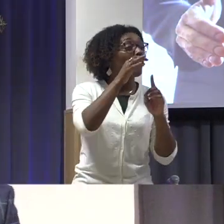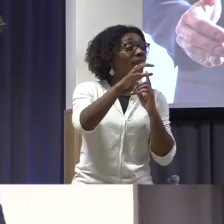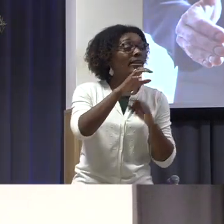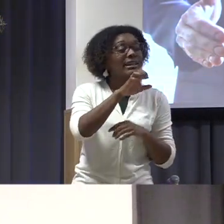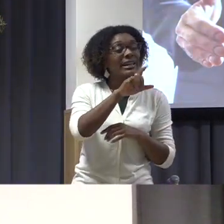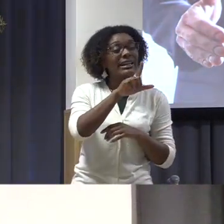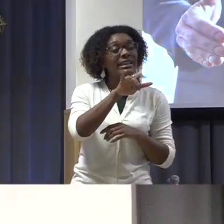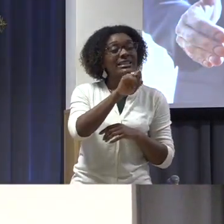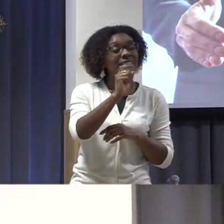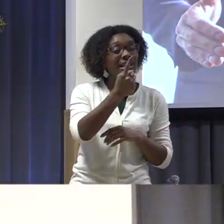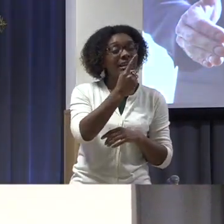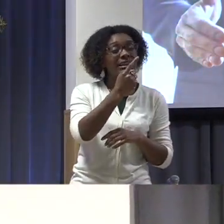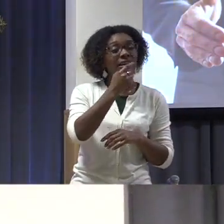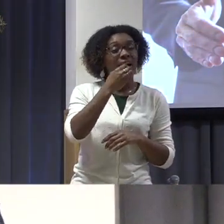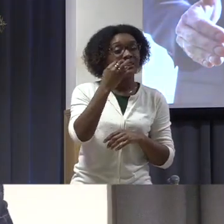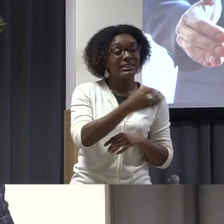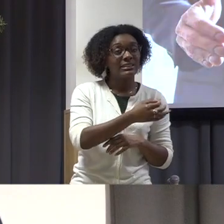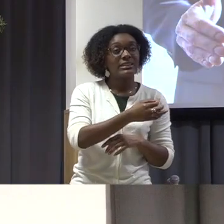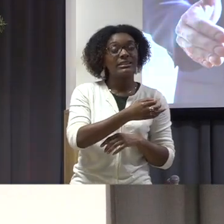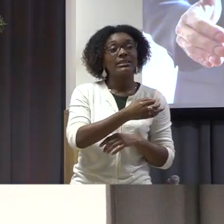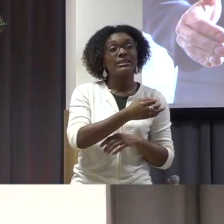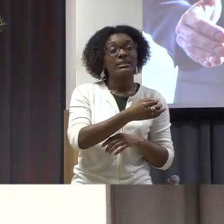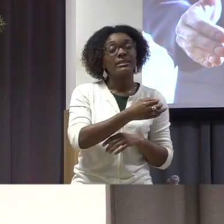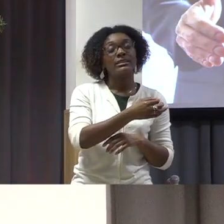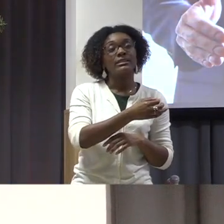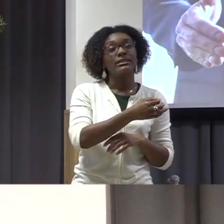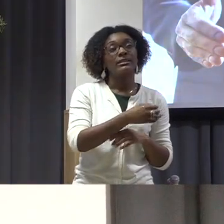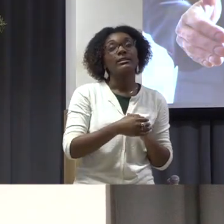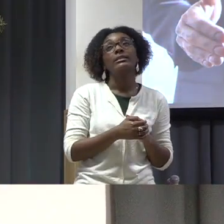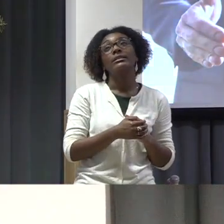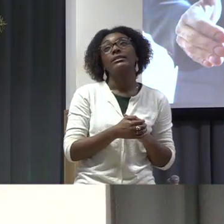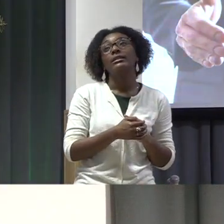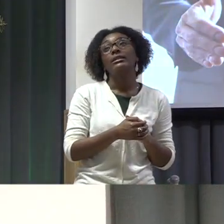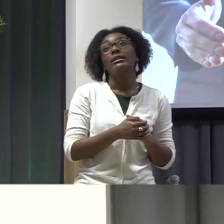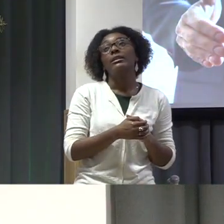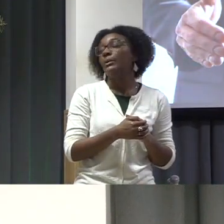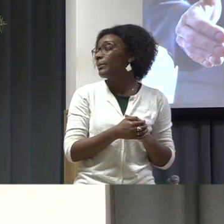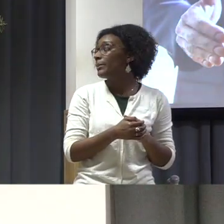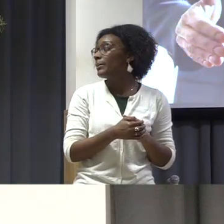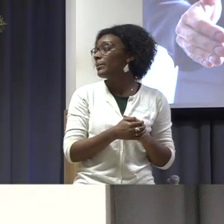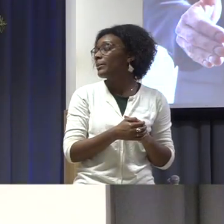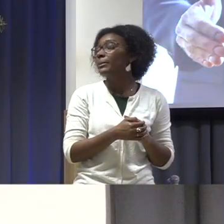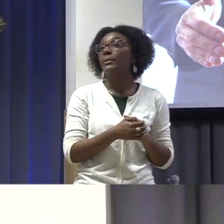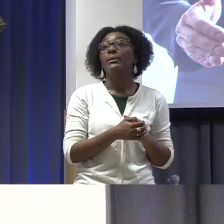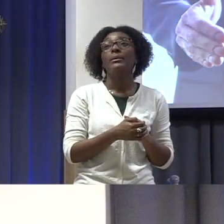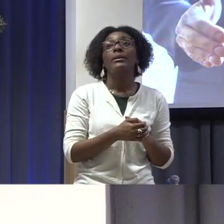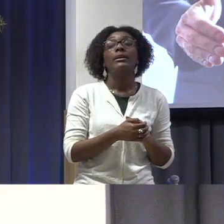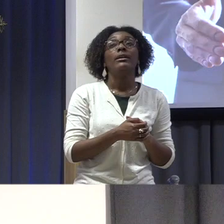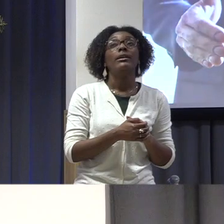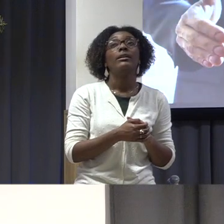en disant cette phrase extraordinaire je suis bloqué ici enduisant cette phrase